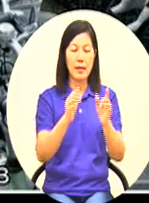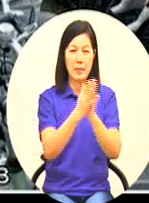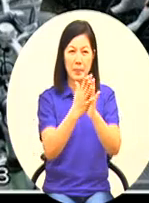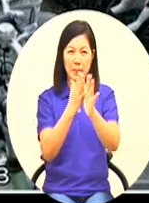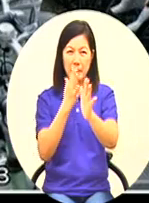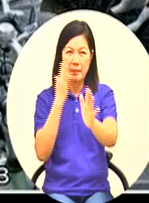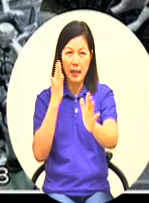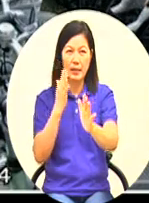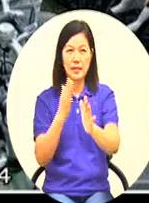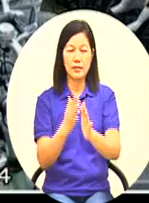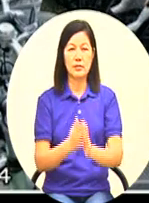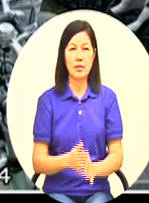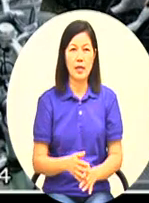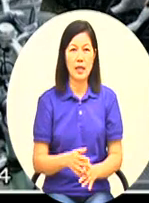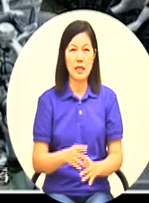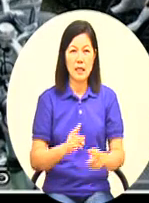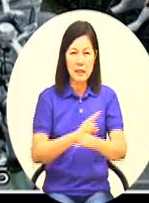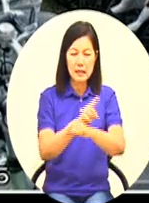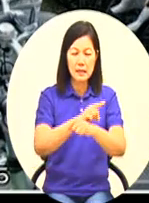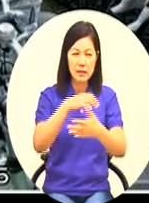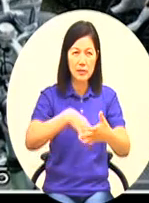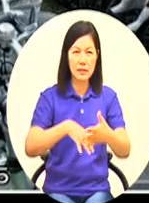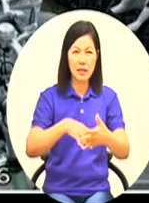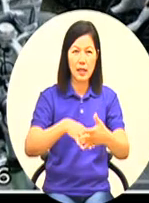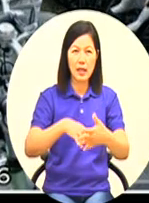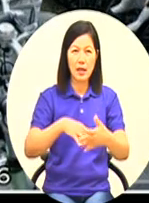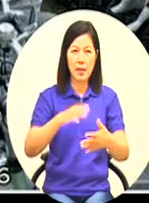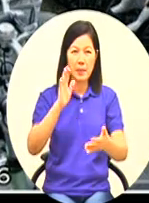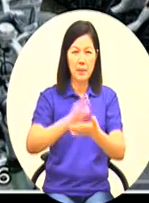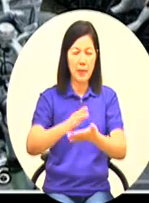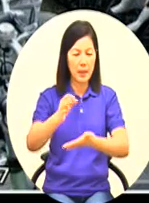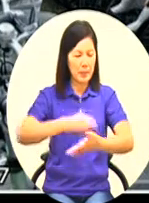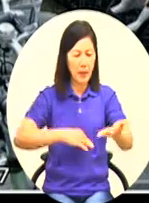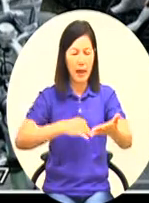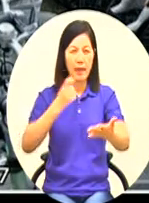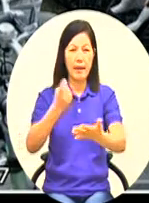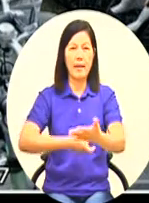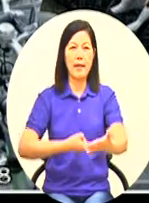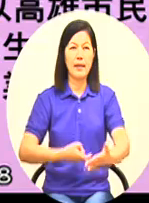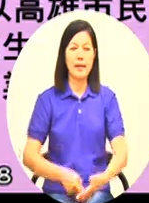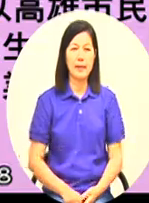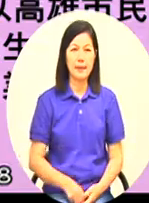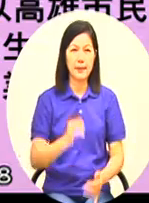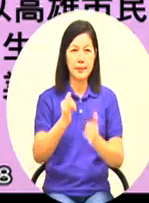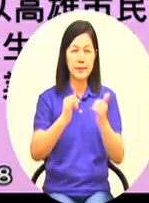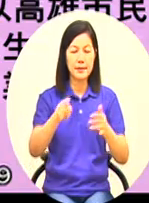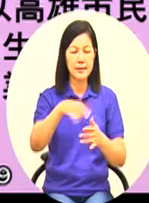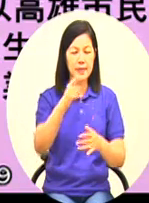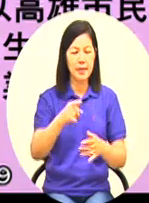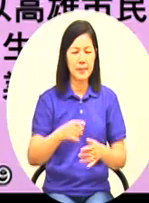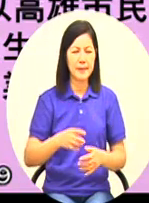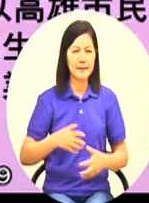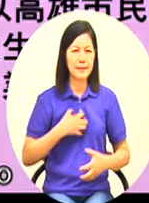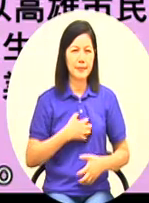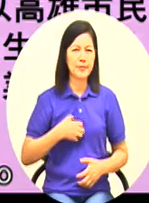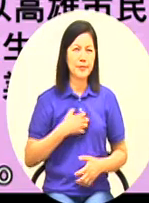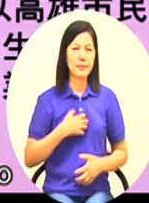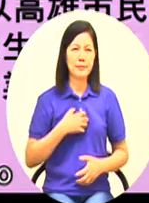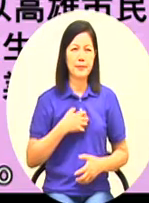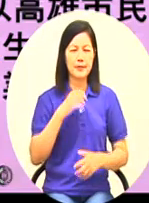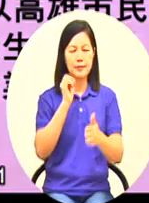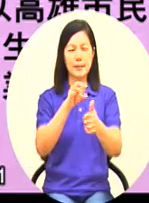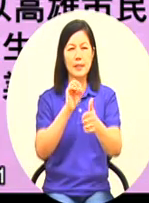到一个小时全部都拍卖完。那有很多民众一直说 complain， 他这是业